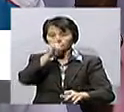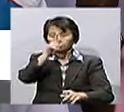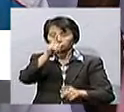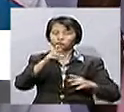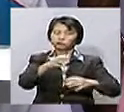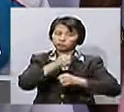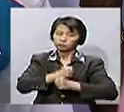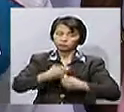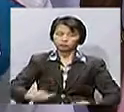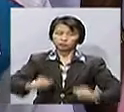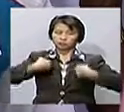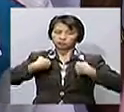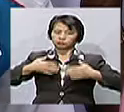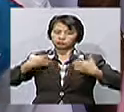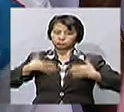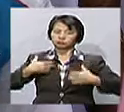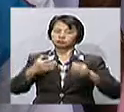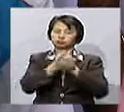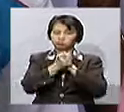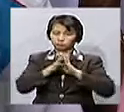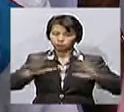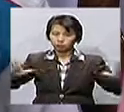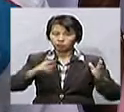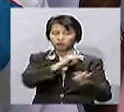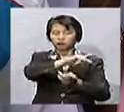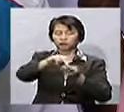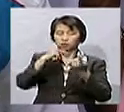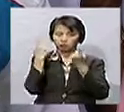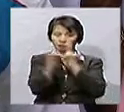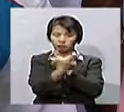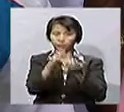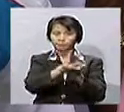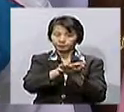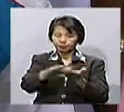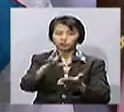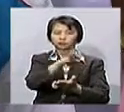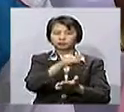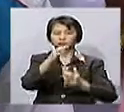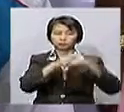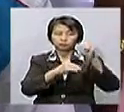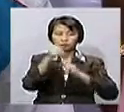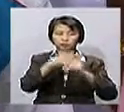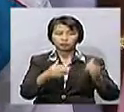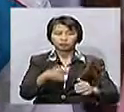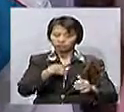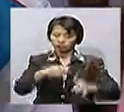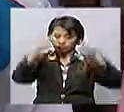mendapat kehidupan yang sejahtera dan selamat, keadaan yang bersih dan selesa. Jadi saya tumpuan kepada itu.